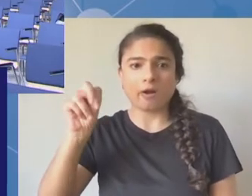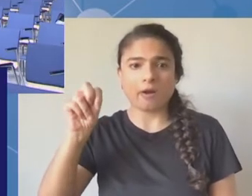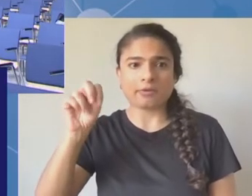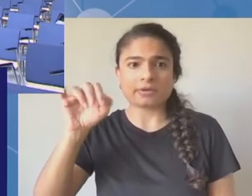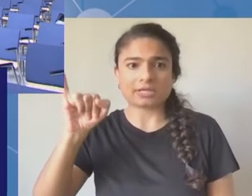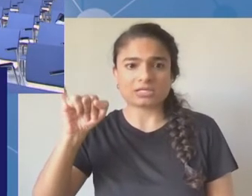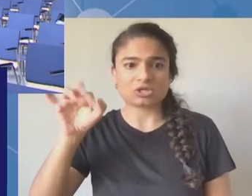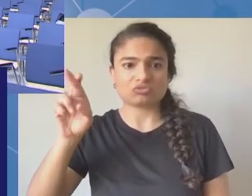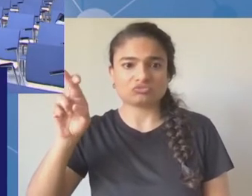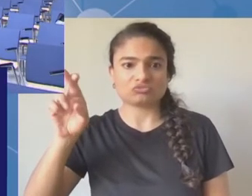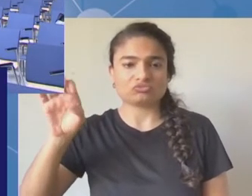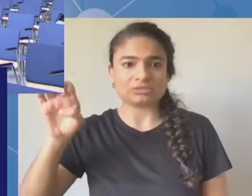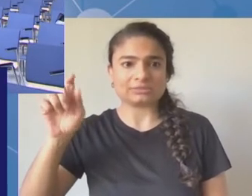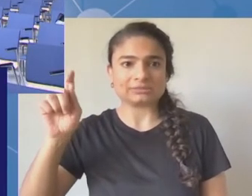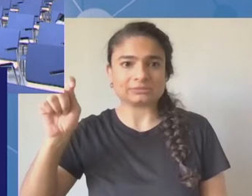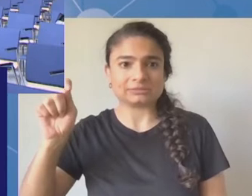معنا